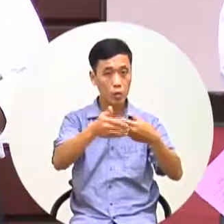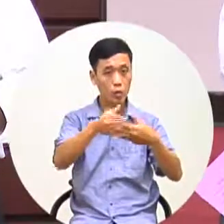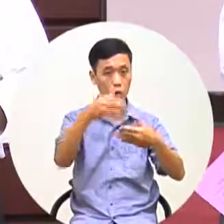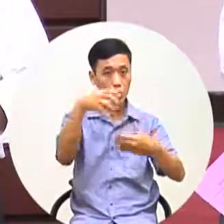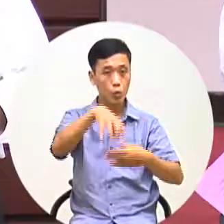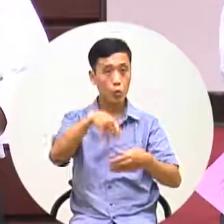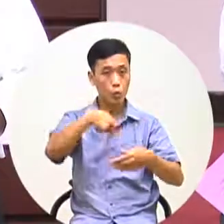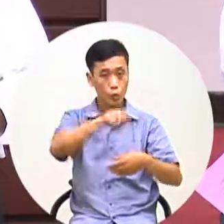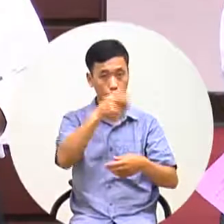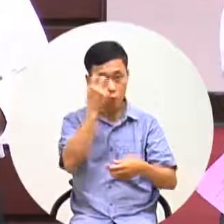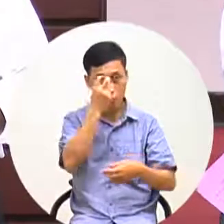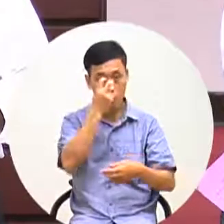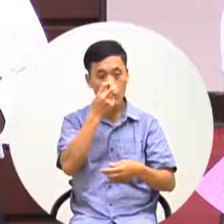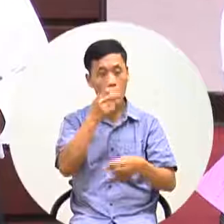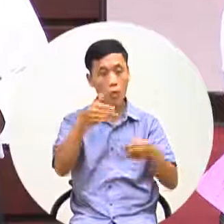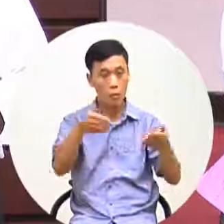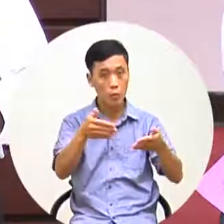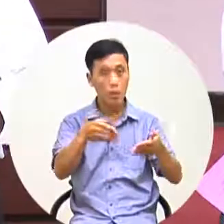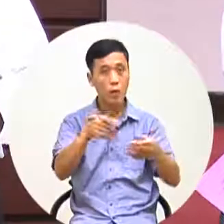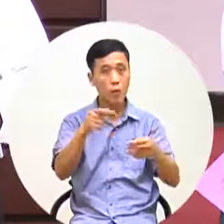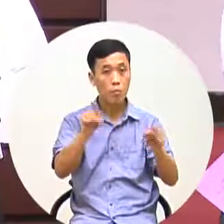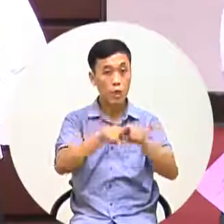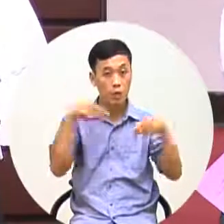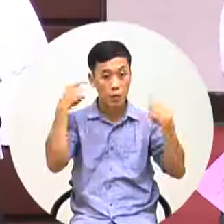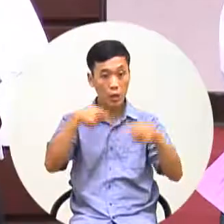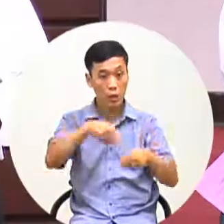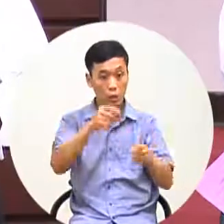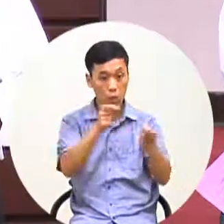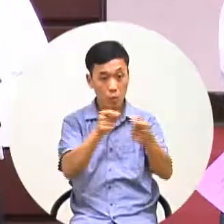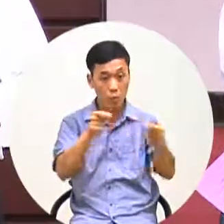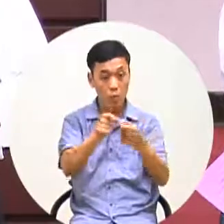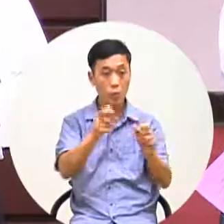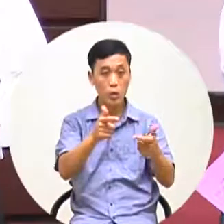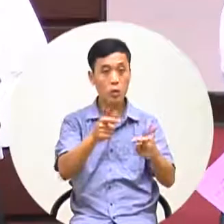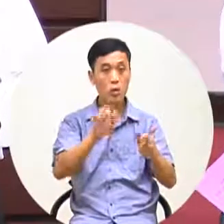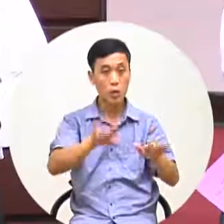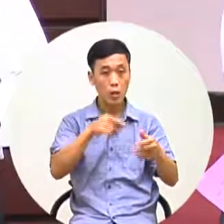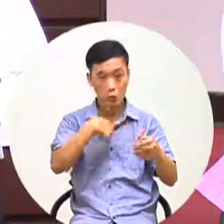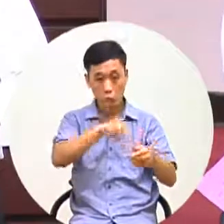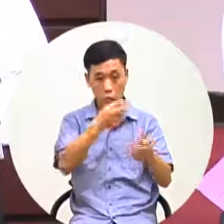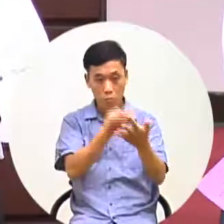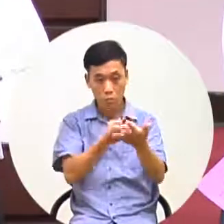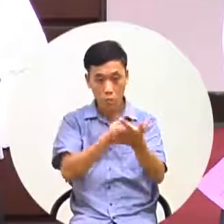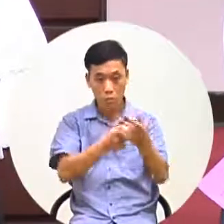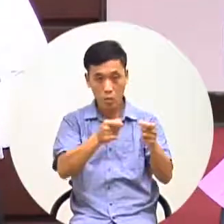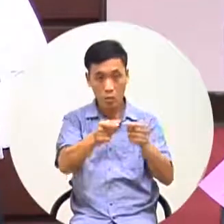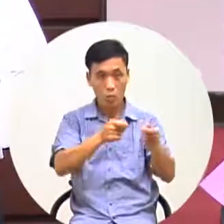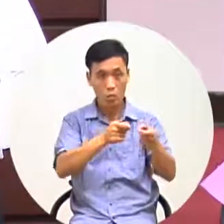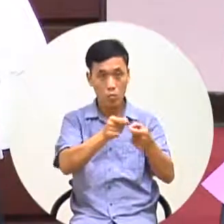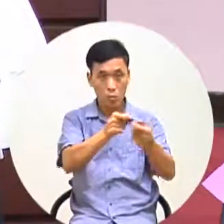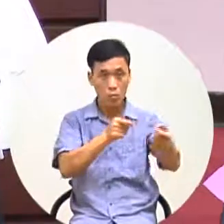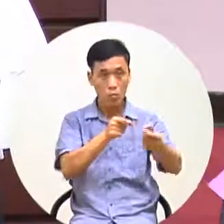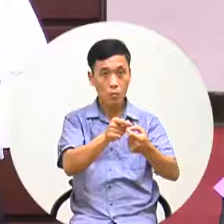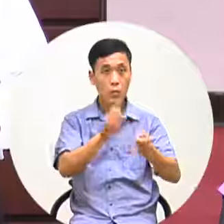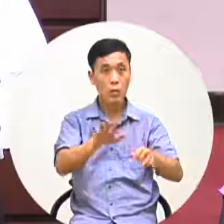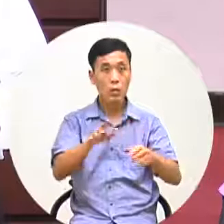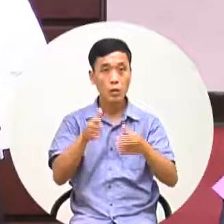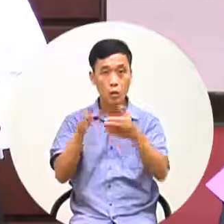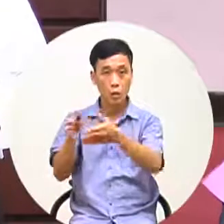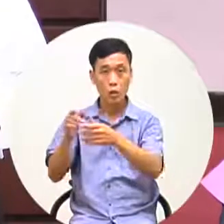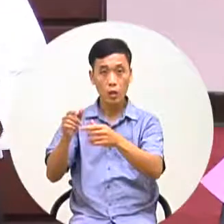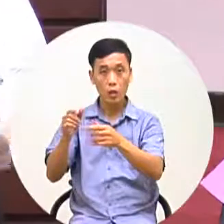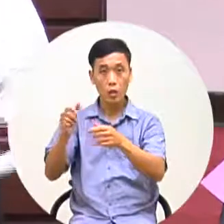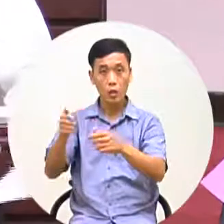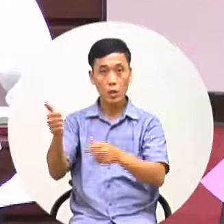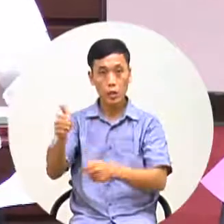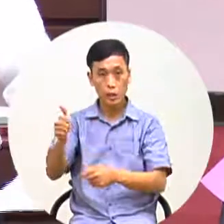勘测，就是要做一个量测，做一个测量。 好， 总是谢姓土地所有权人，我们他不同意，我们不能用到他的土地